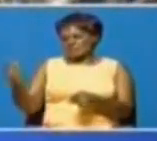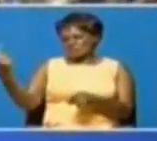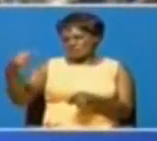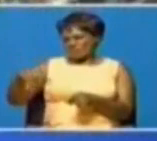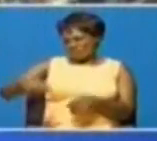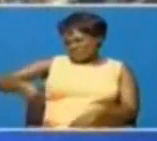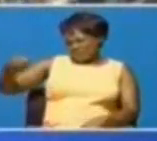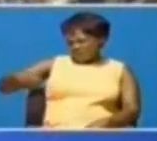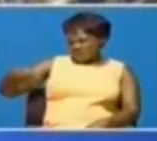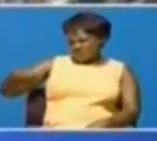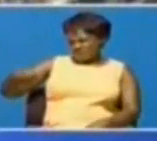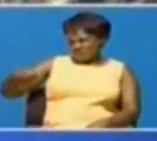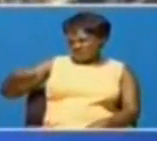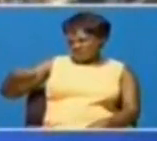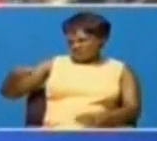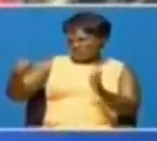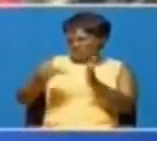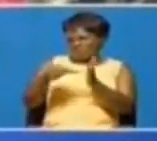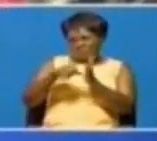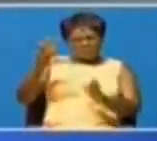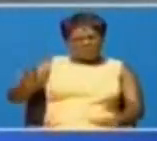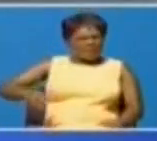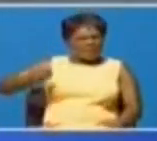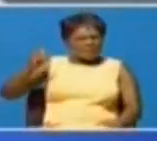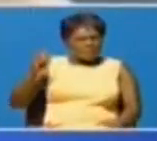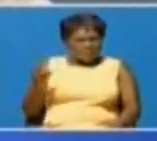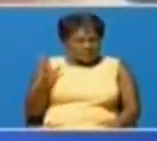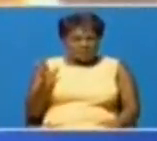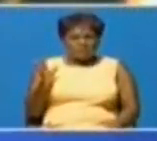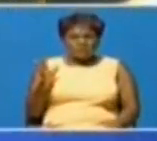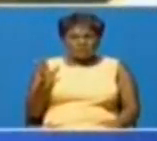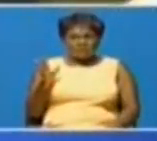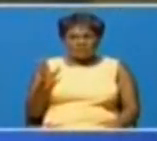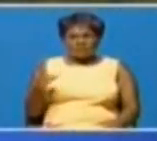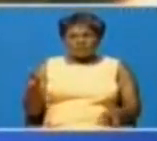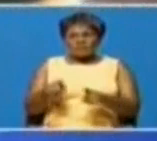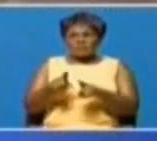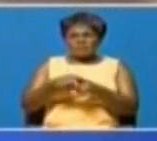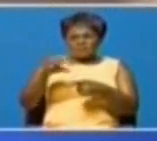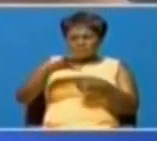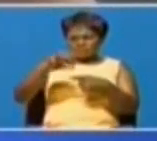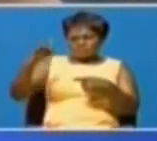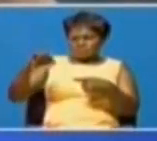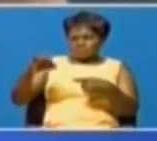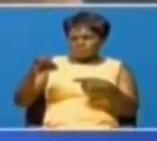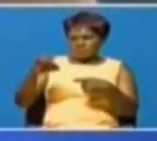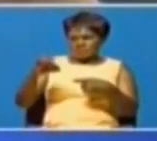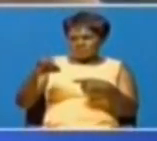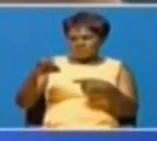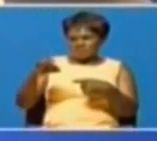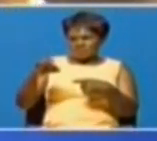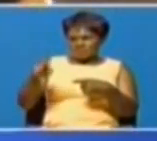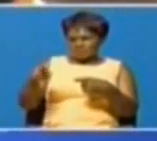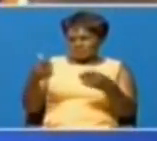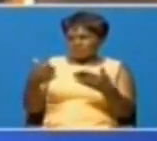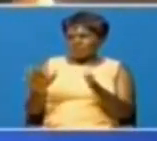hii mfuko. Sasa shida ni inauzwa bei kali. Not forgetting mogoka vendors. They too are a sad